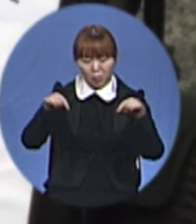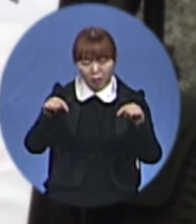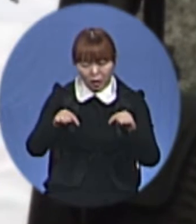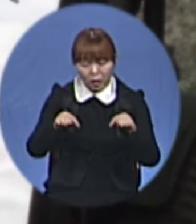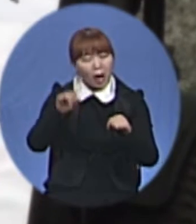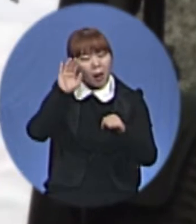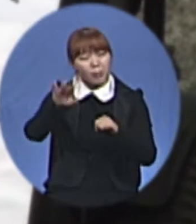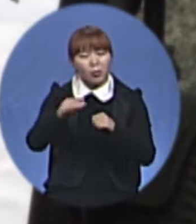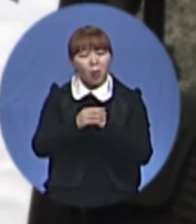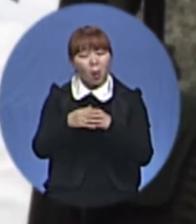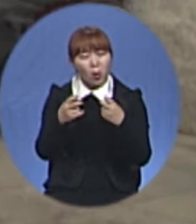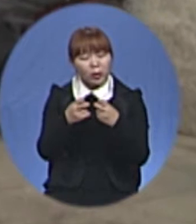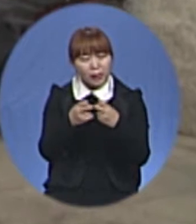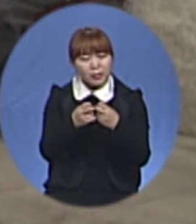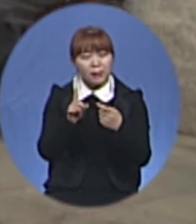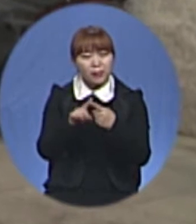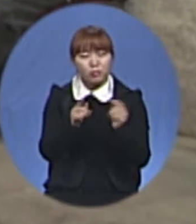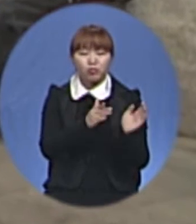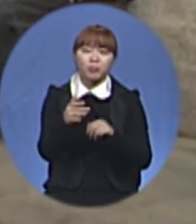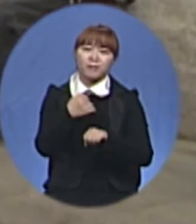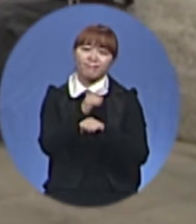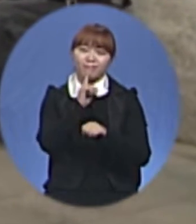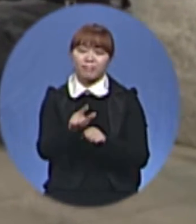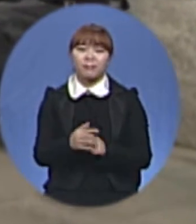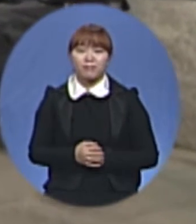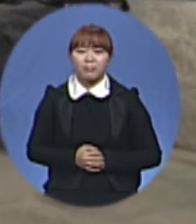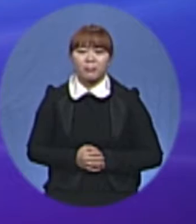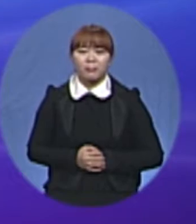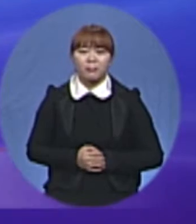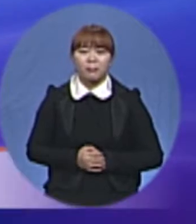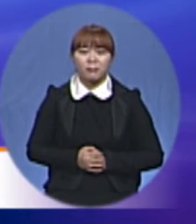통해 앞으로 대응 방안을 마련하겠다고 말했습니다.